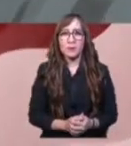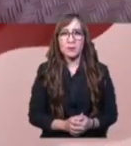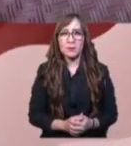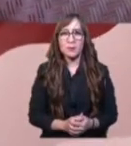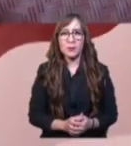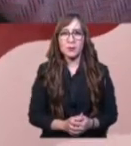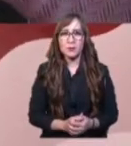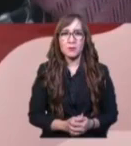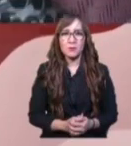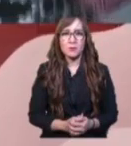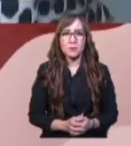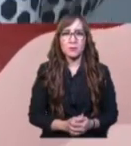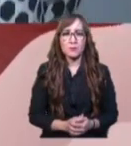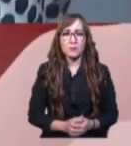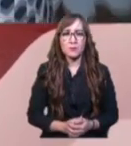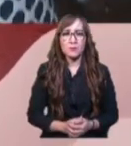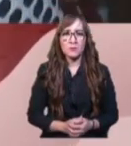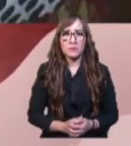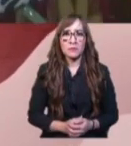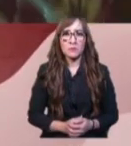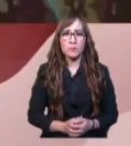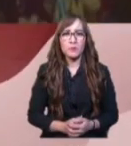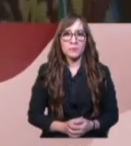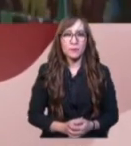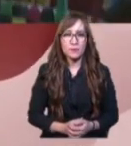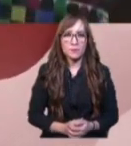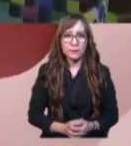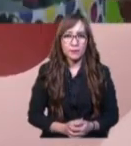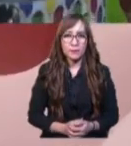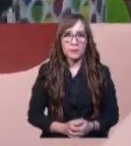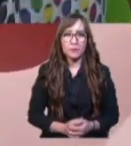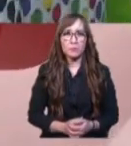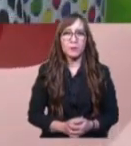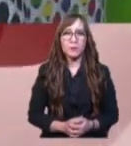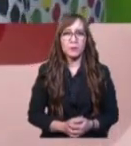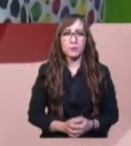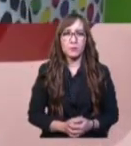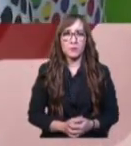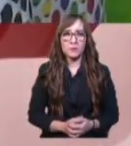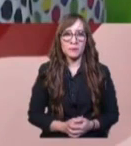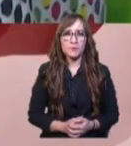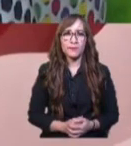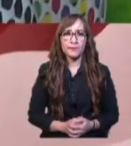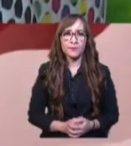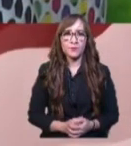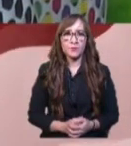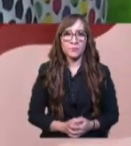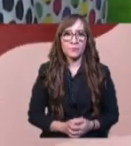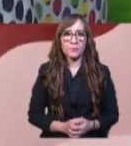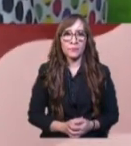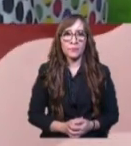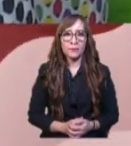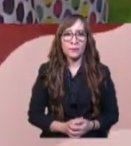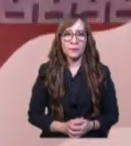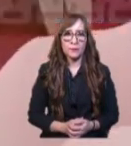bisa mudah dalam, lebih komprehensif dalam menjalankan industri ini semua.